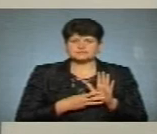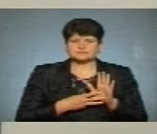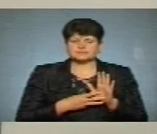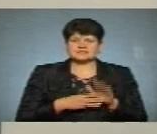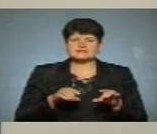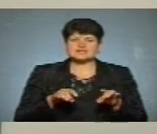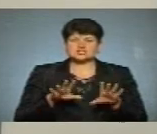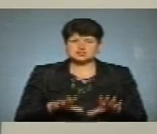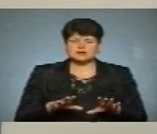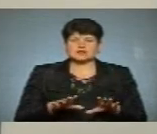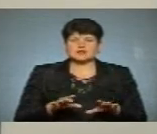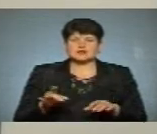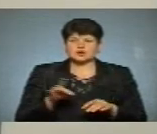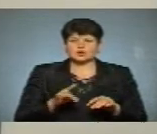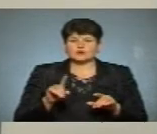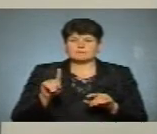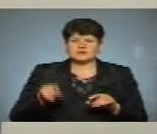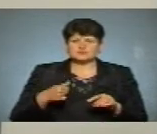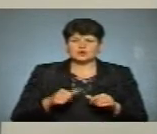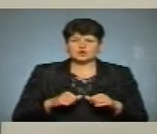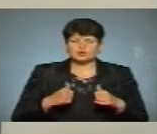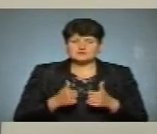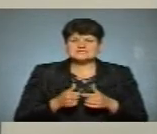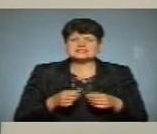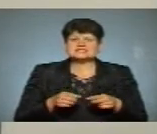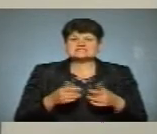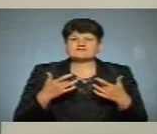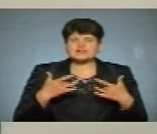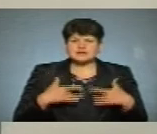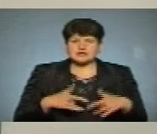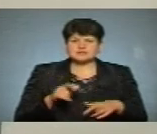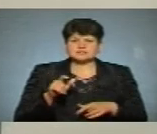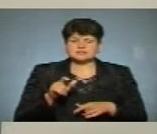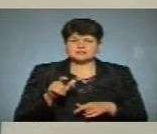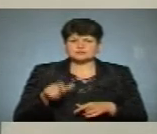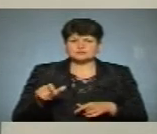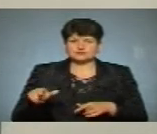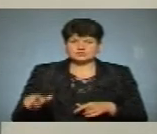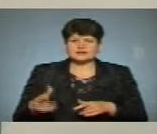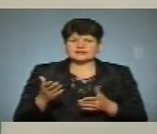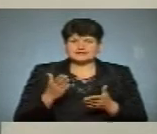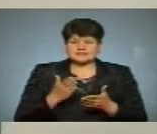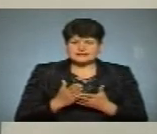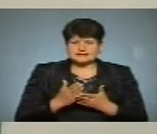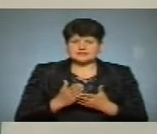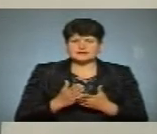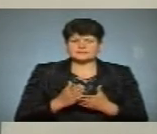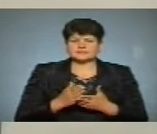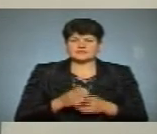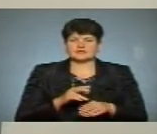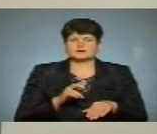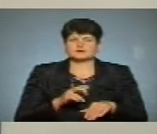за рішенням районної призовної комісії звільняється від військової служби громадяни України, які визнані військово-лікарськими комісіями